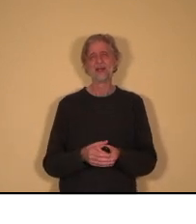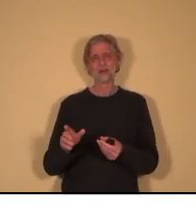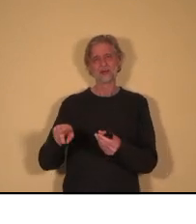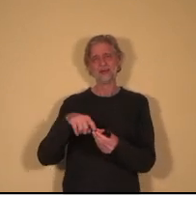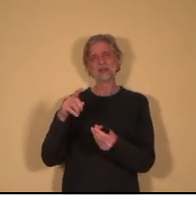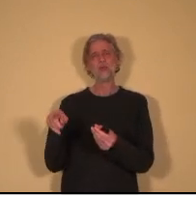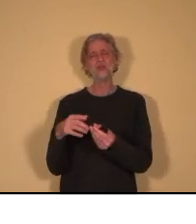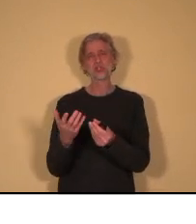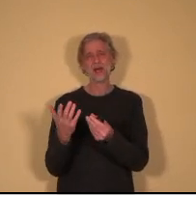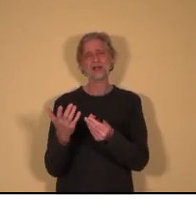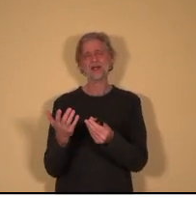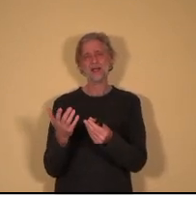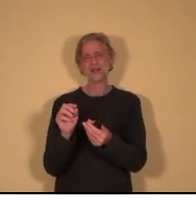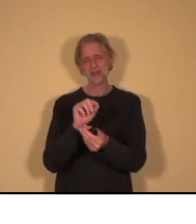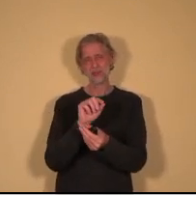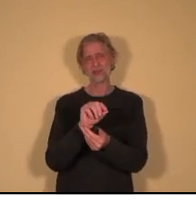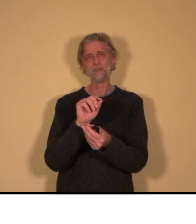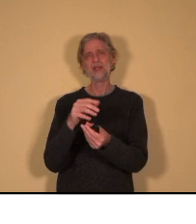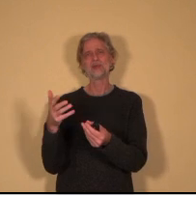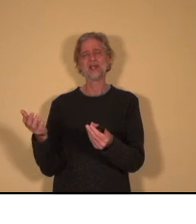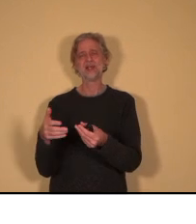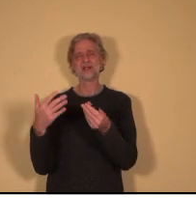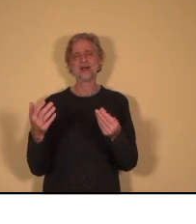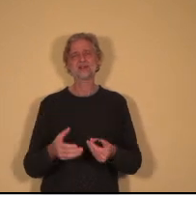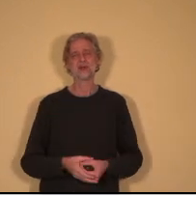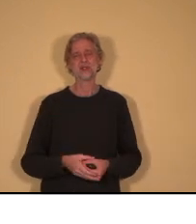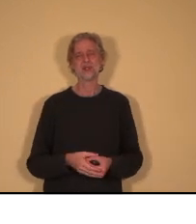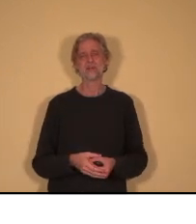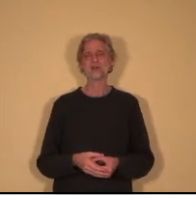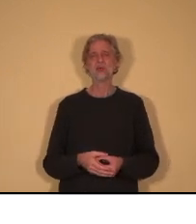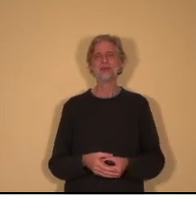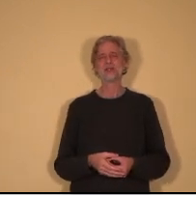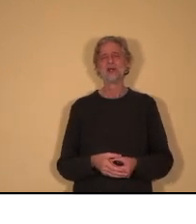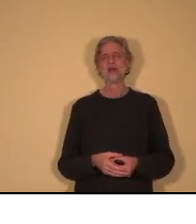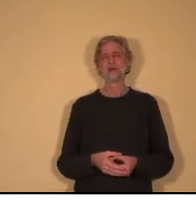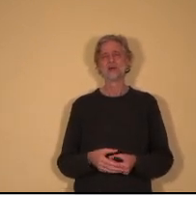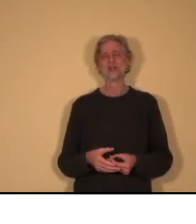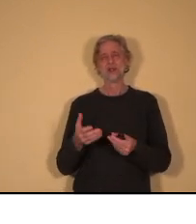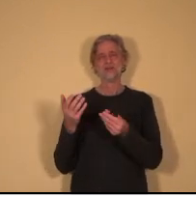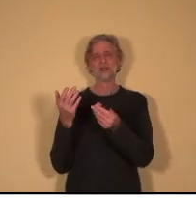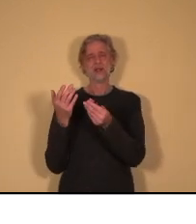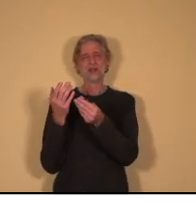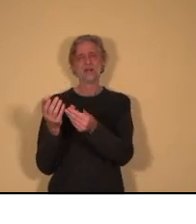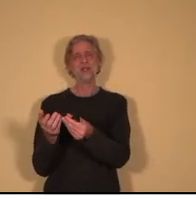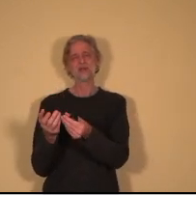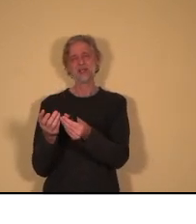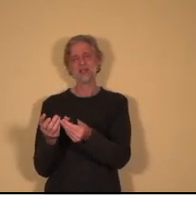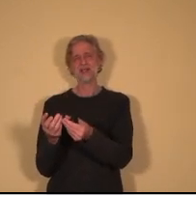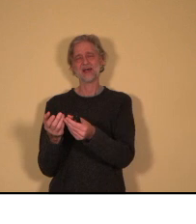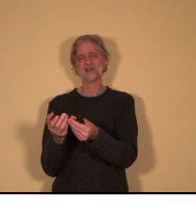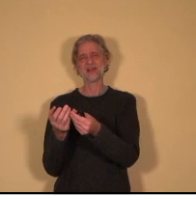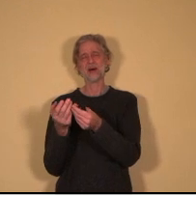ein und der wird umso stärker negativ, es ist ja minus T Delta S, je höher die Temperatur wird. Und somit wird irgendwann der minus